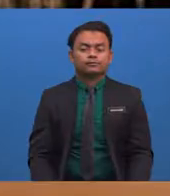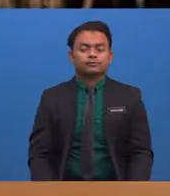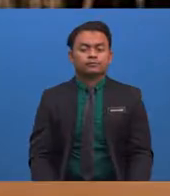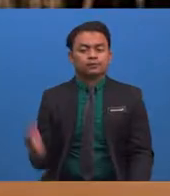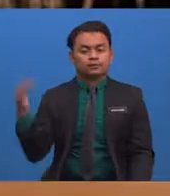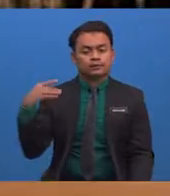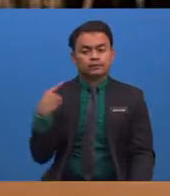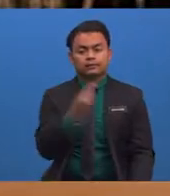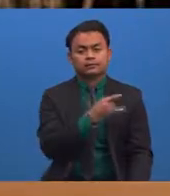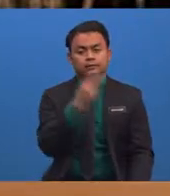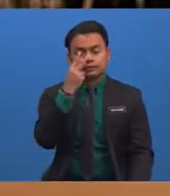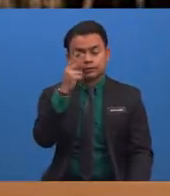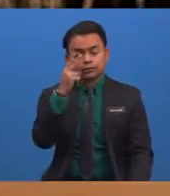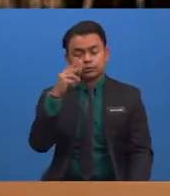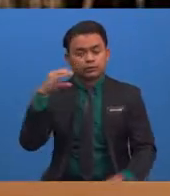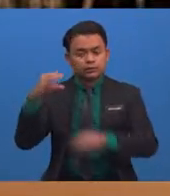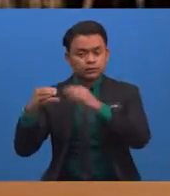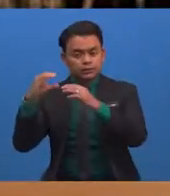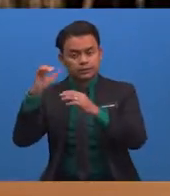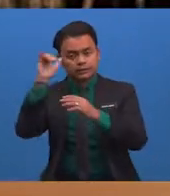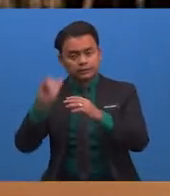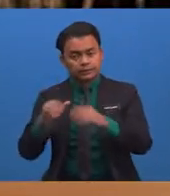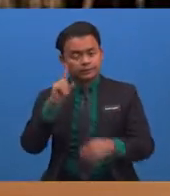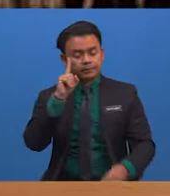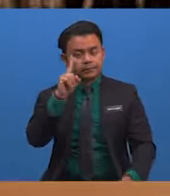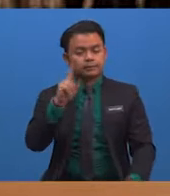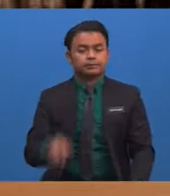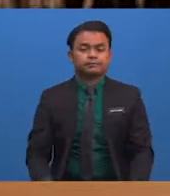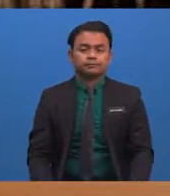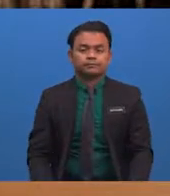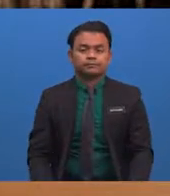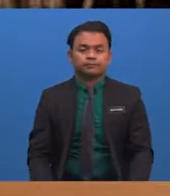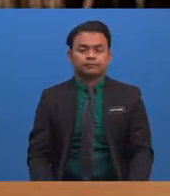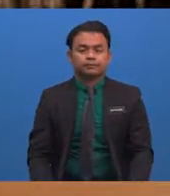Mari kita lihat ciri-ciri yang pertama, iaitu dasar pendidikan.